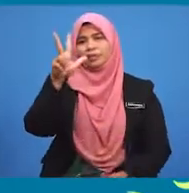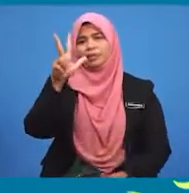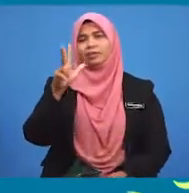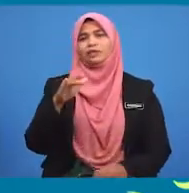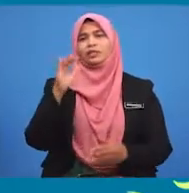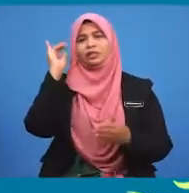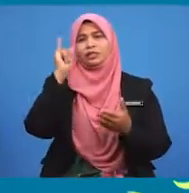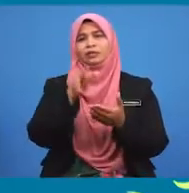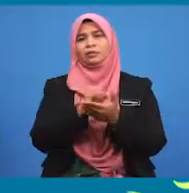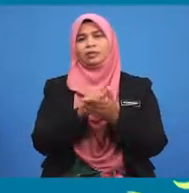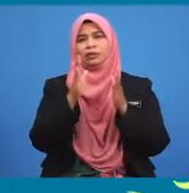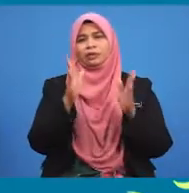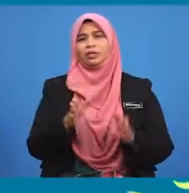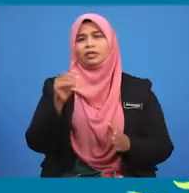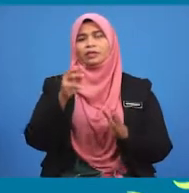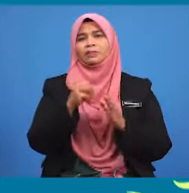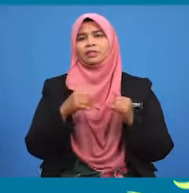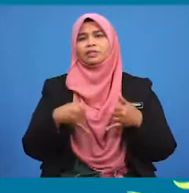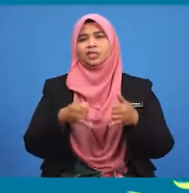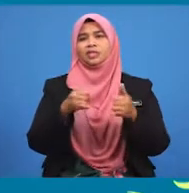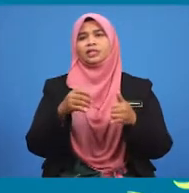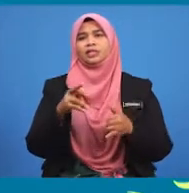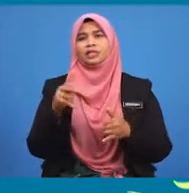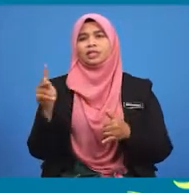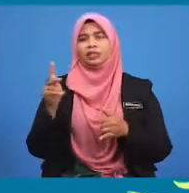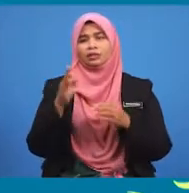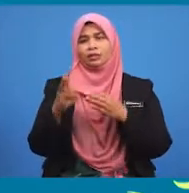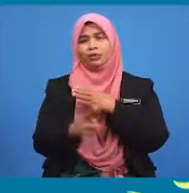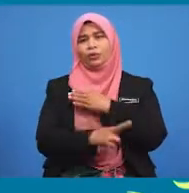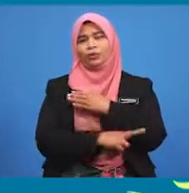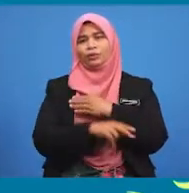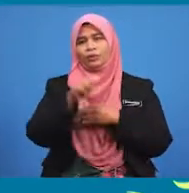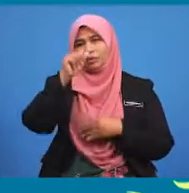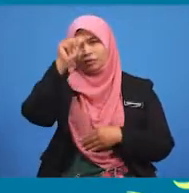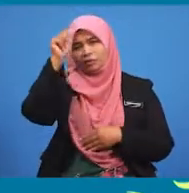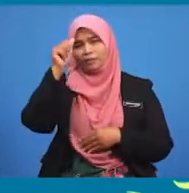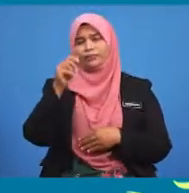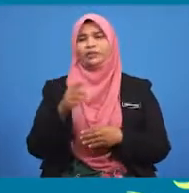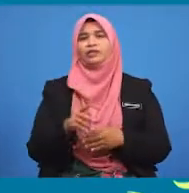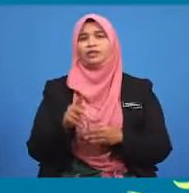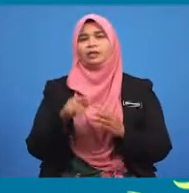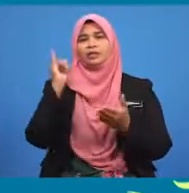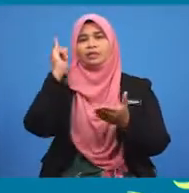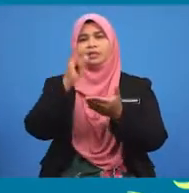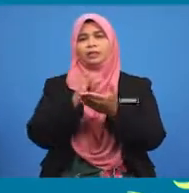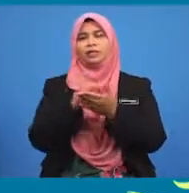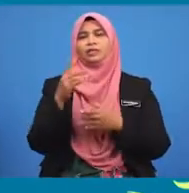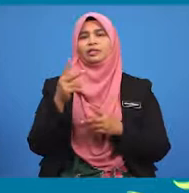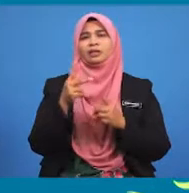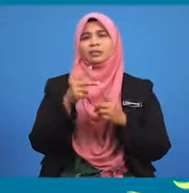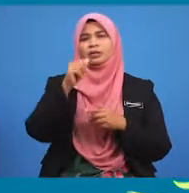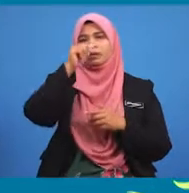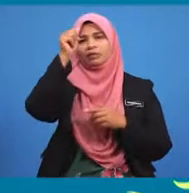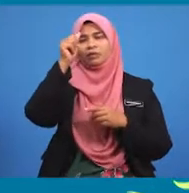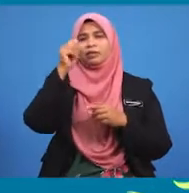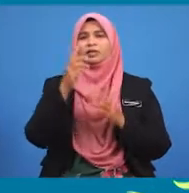Allah Subhanahu wa taala. Keimanan mereka kepada Allah adalah tinggi berasaskan bukti dan hujah dan